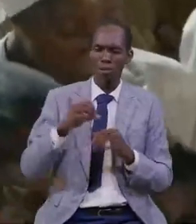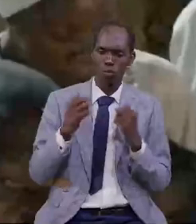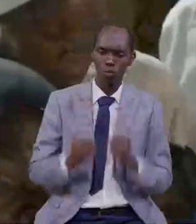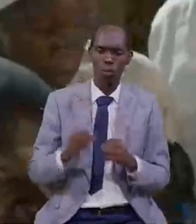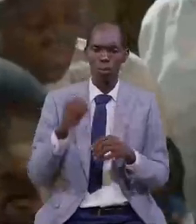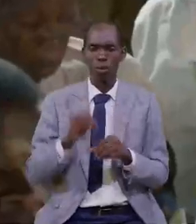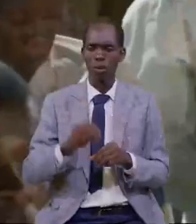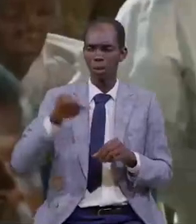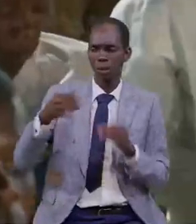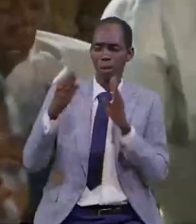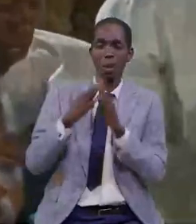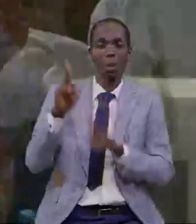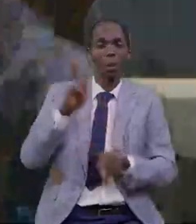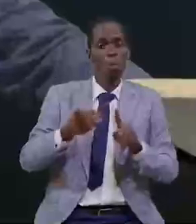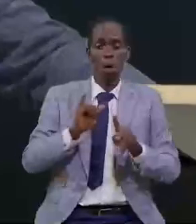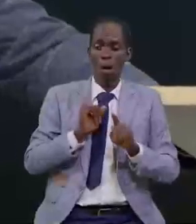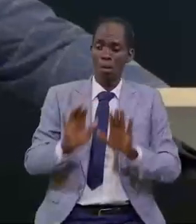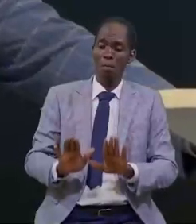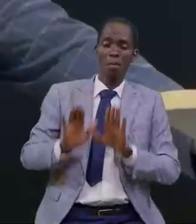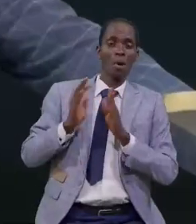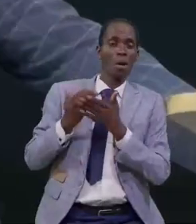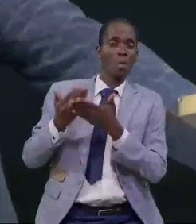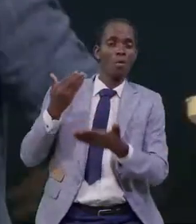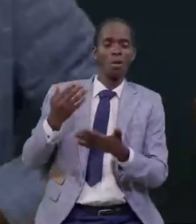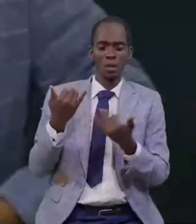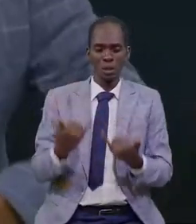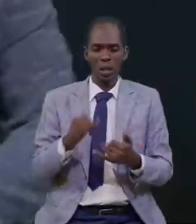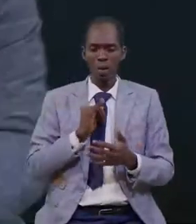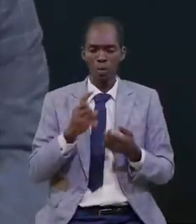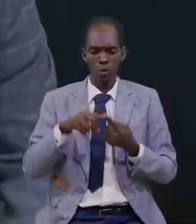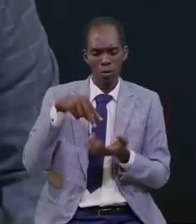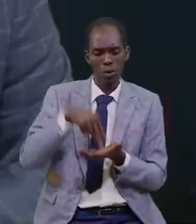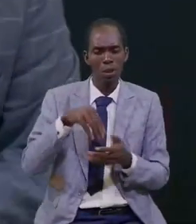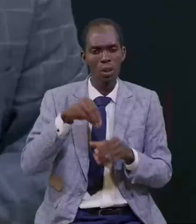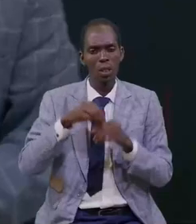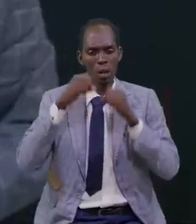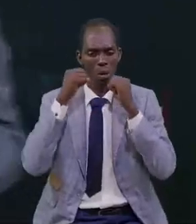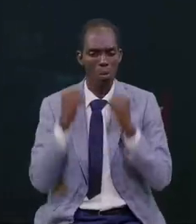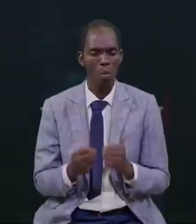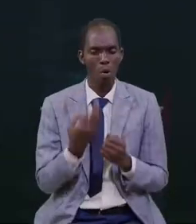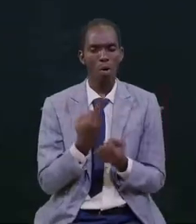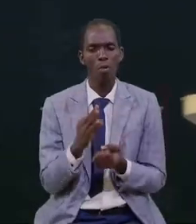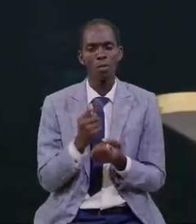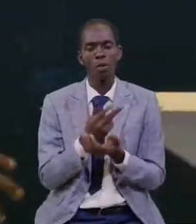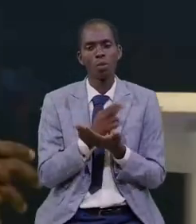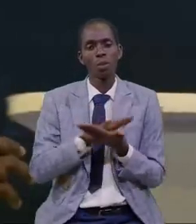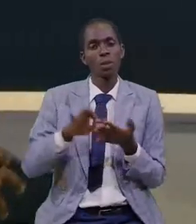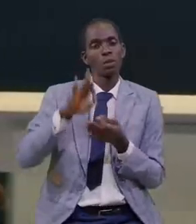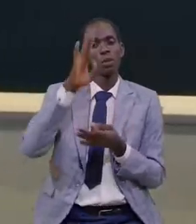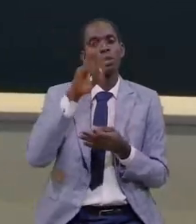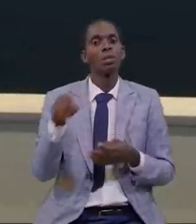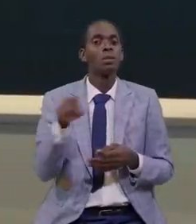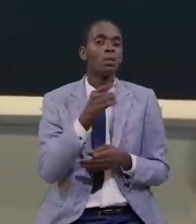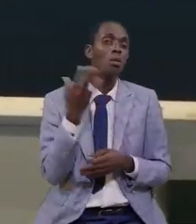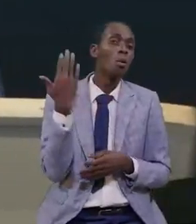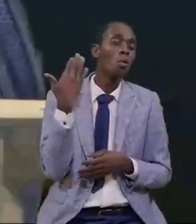là dont nous avions peur je veux tenir dans la pu pu du Saint-Esprit ils avaient soif et quelques